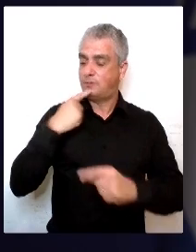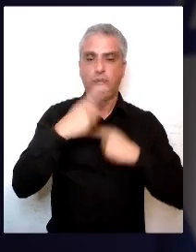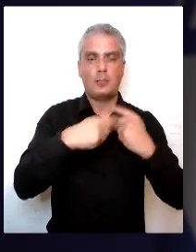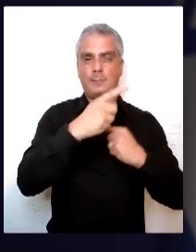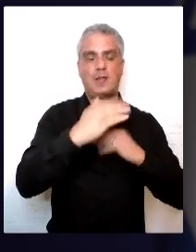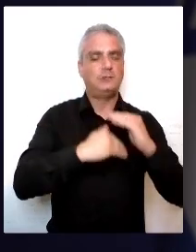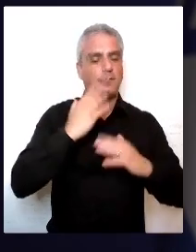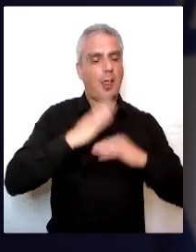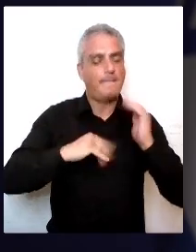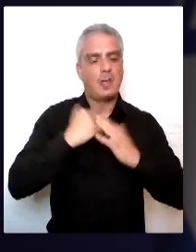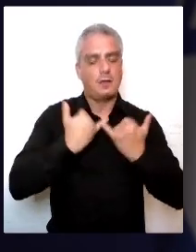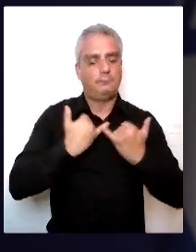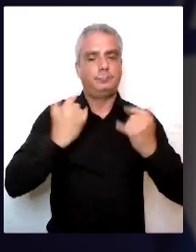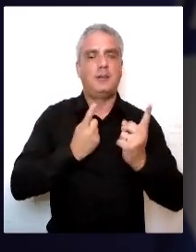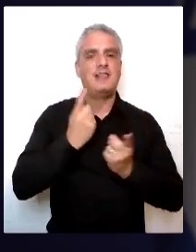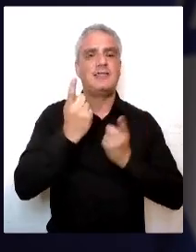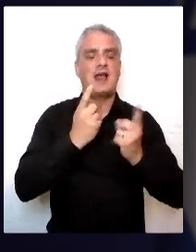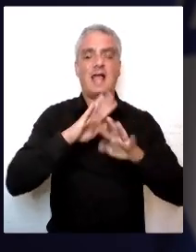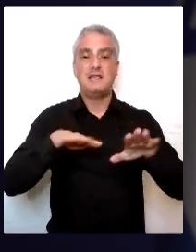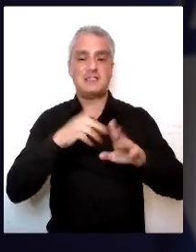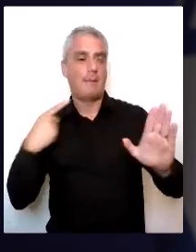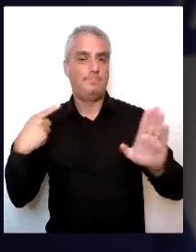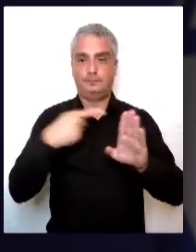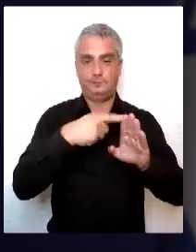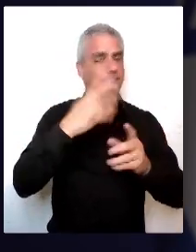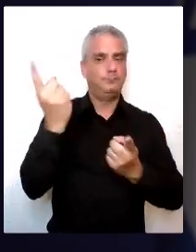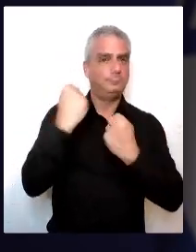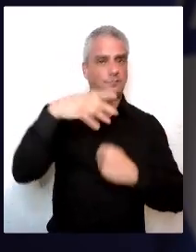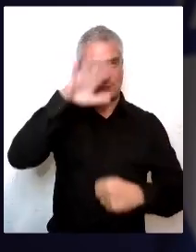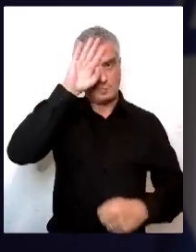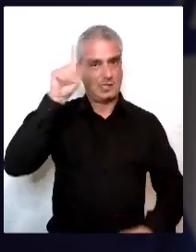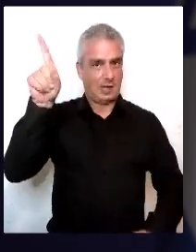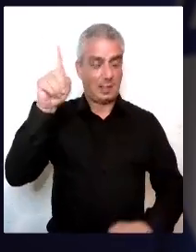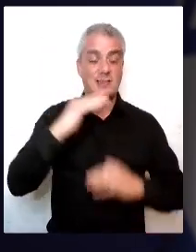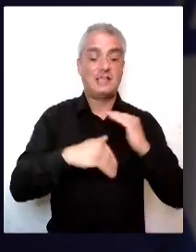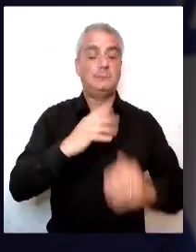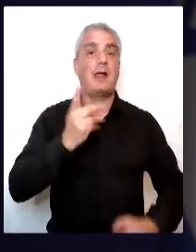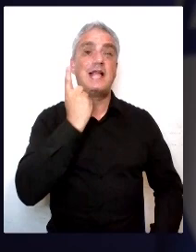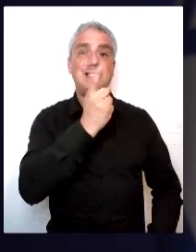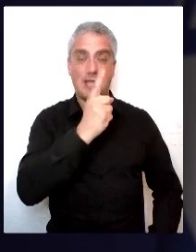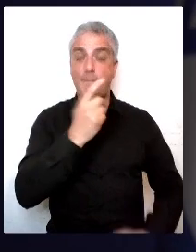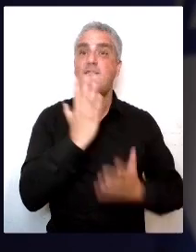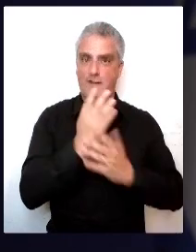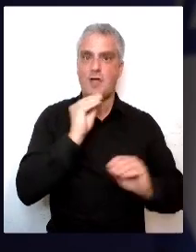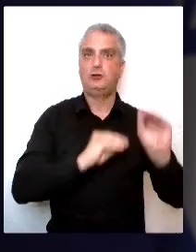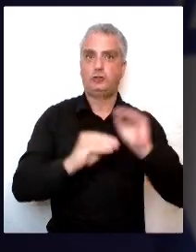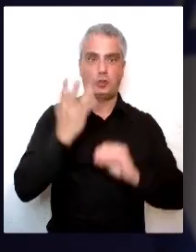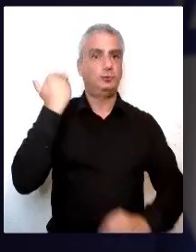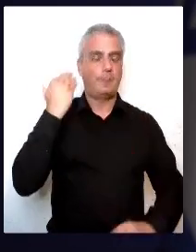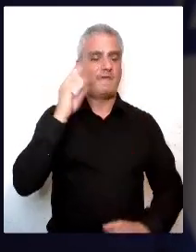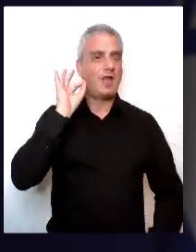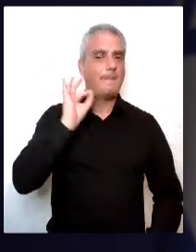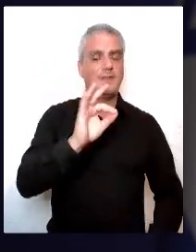ופיתח מערך טילי חוף ים שמקורם באיראן חיזבלה איים ומימש בעבר פגיעה